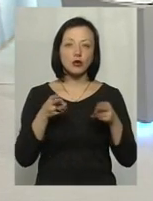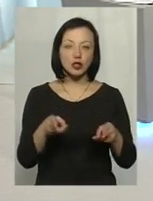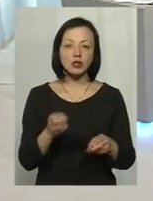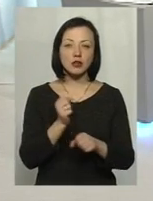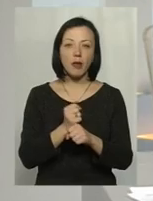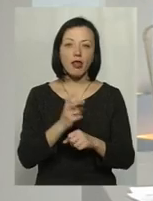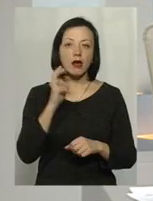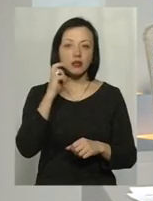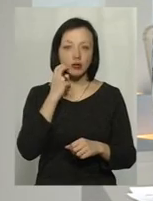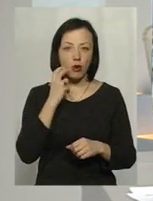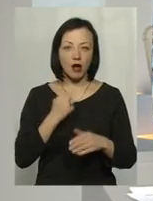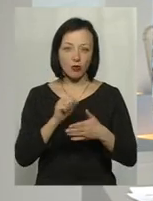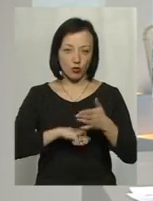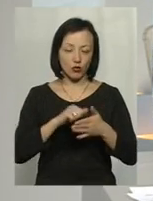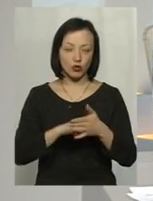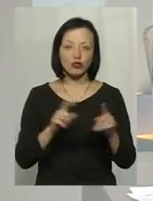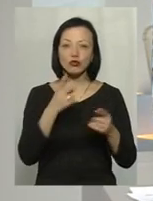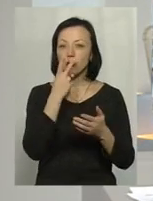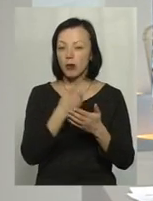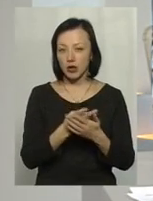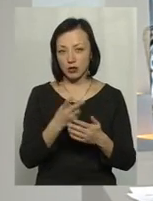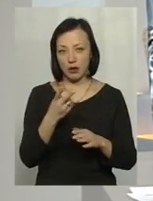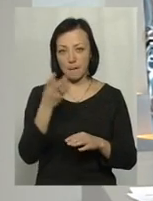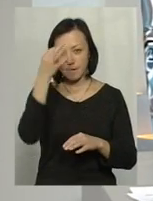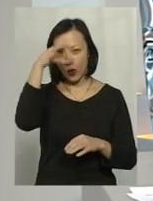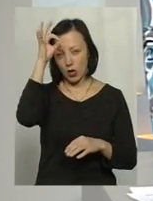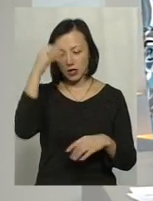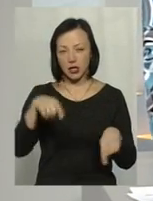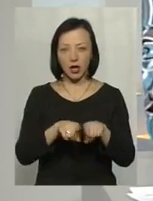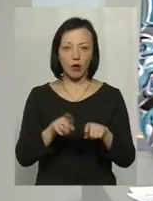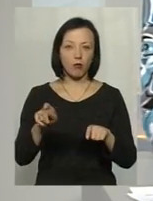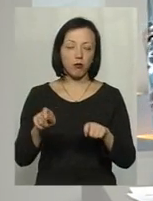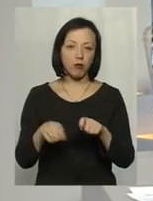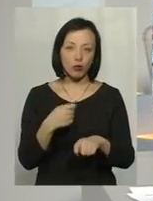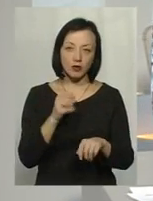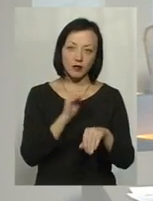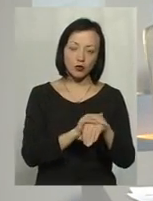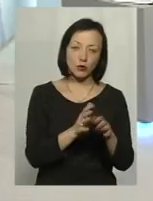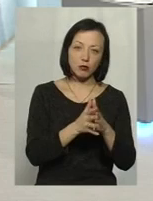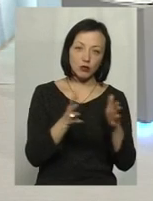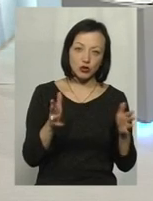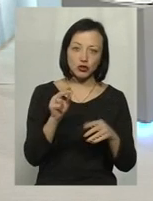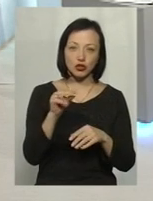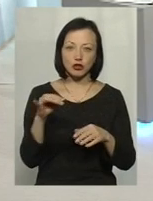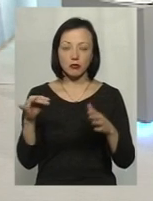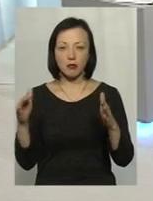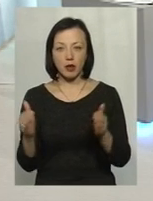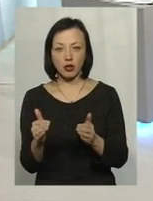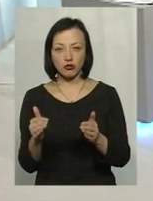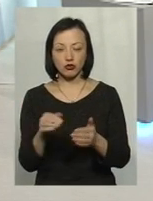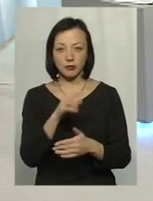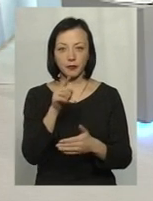тенденція нині в суспільстві, що бачить поліція? Поліція таких правопорушень фіксує більше чи менше за останній час? Ні, в